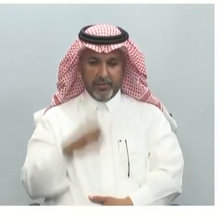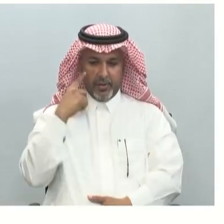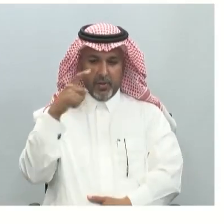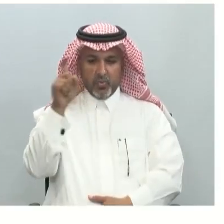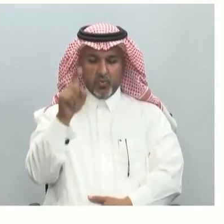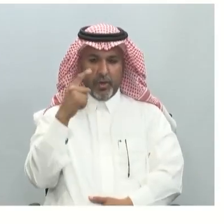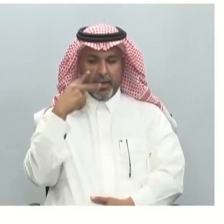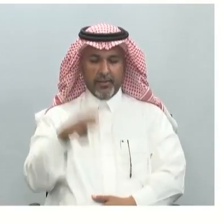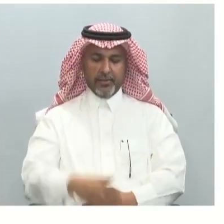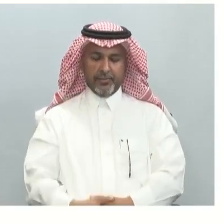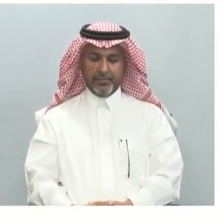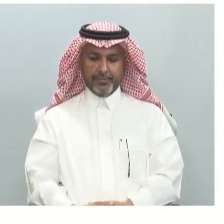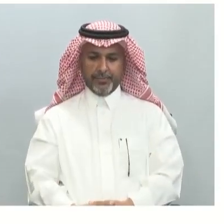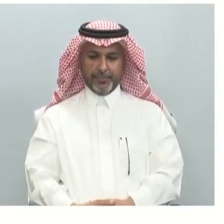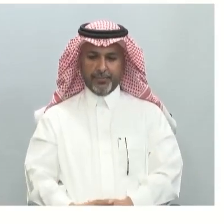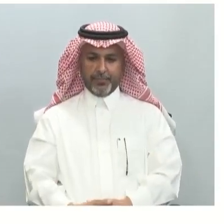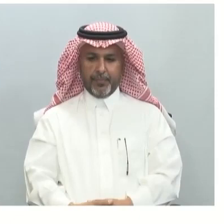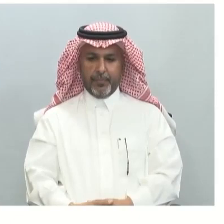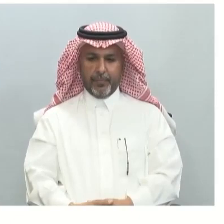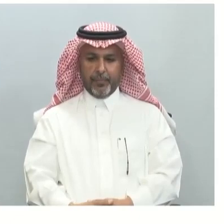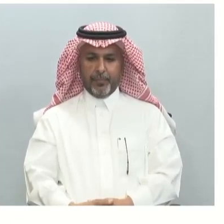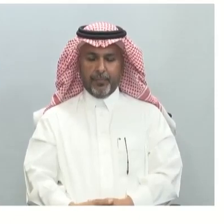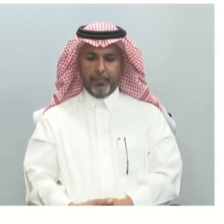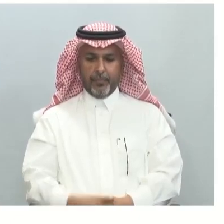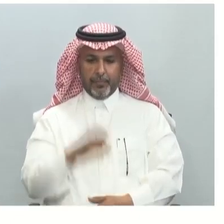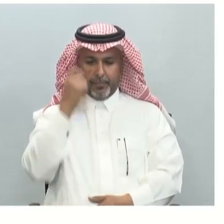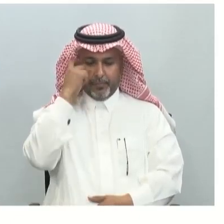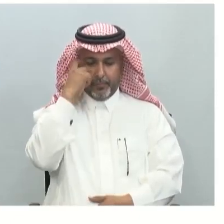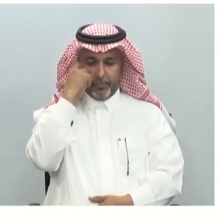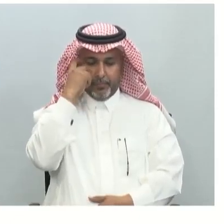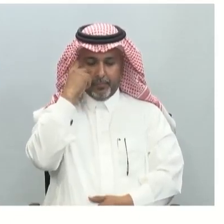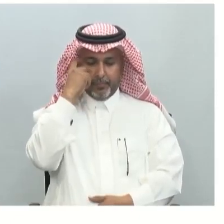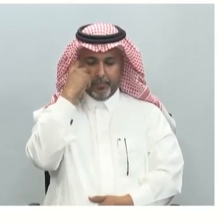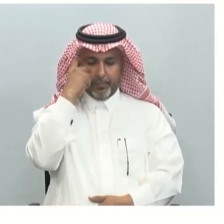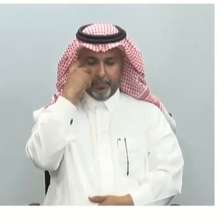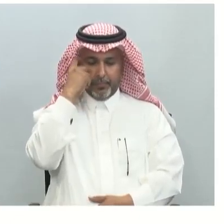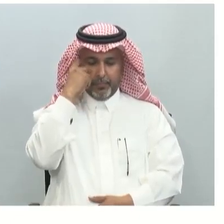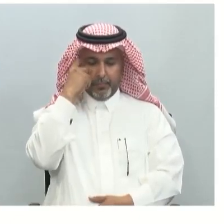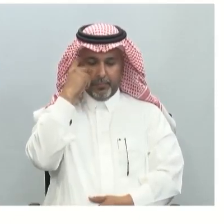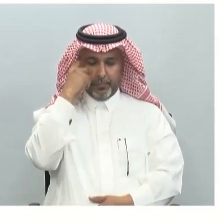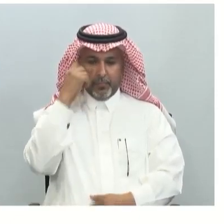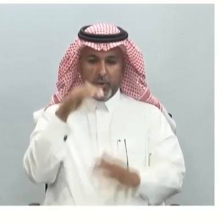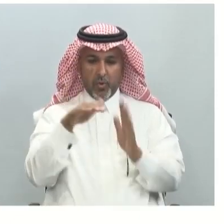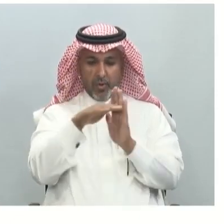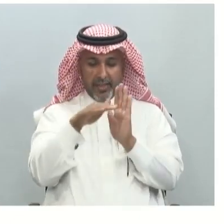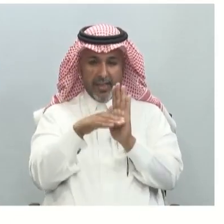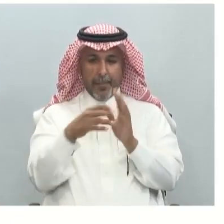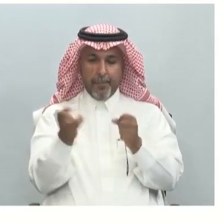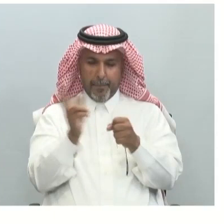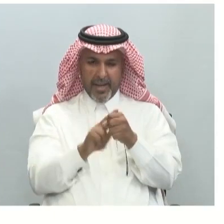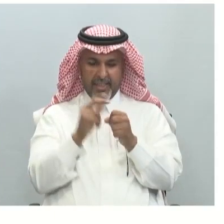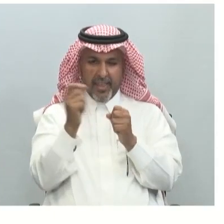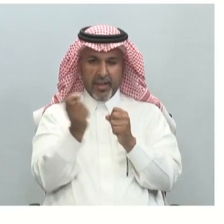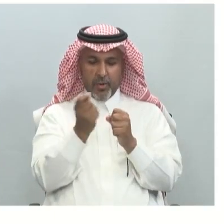اول شيء لدينا في المثال الاول اكتب اعد كتابه العباره اثنين اكس واي ناقص ثلاثه